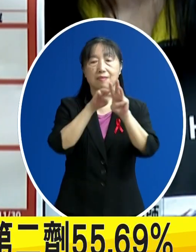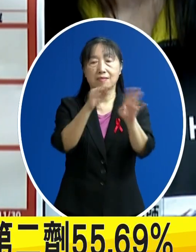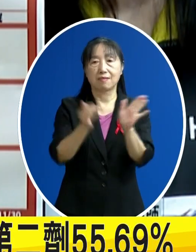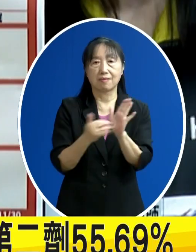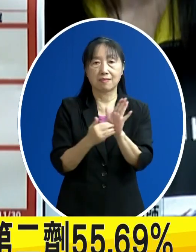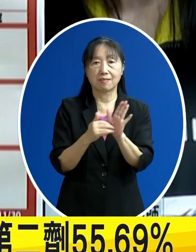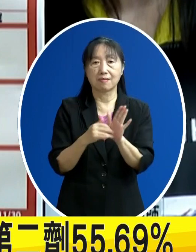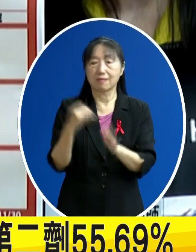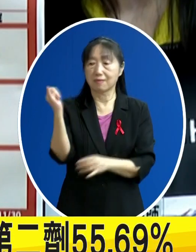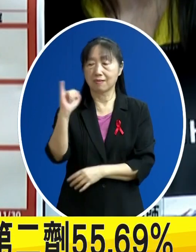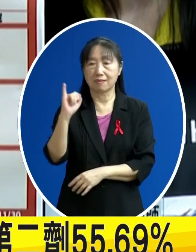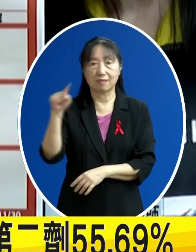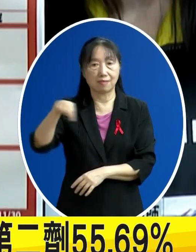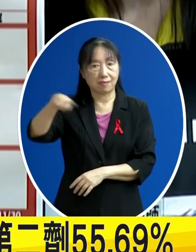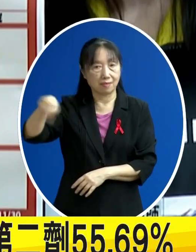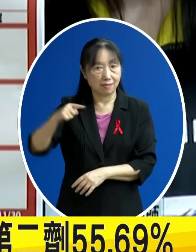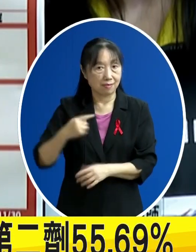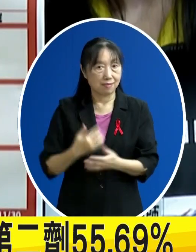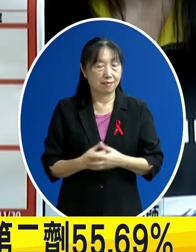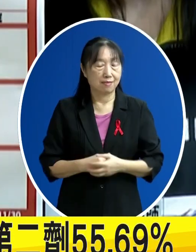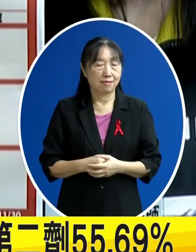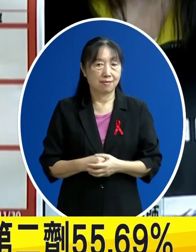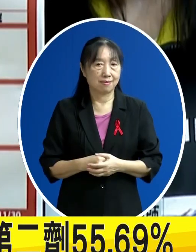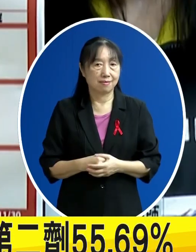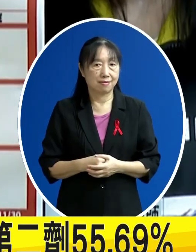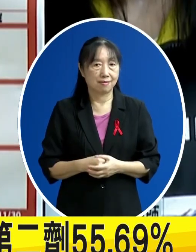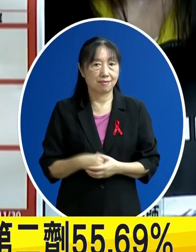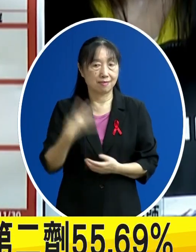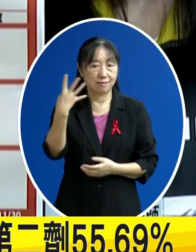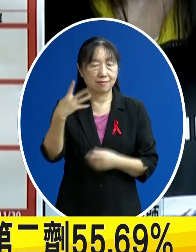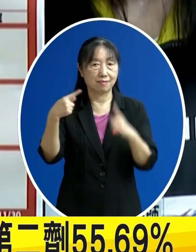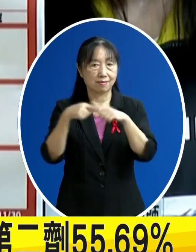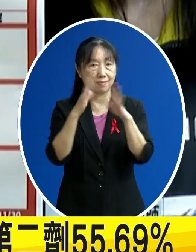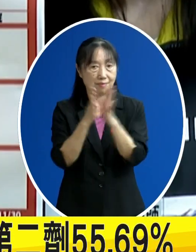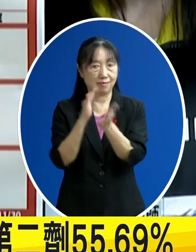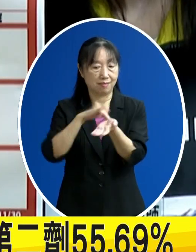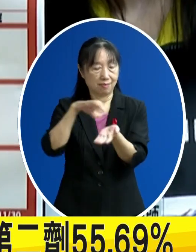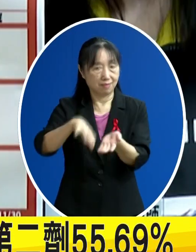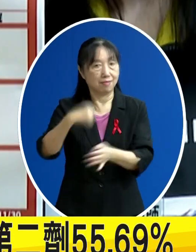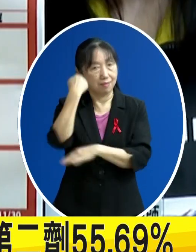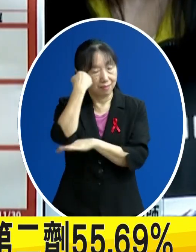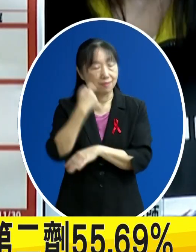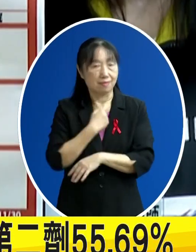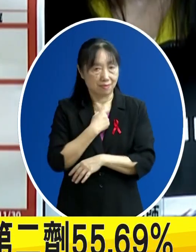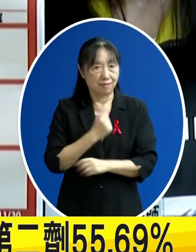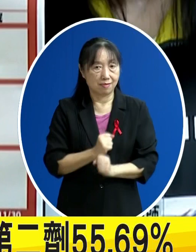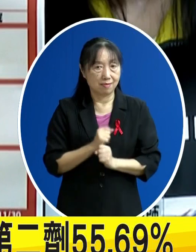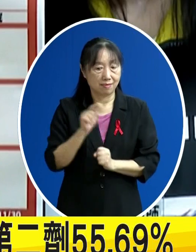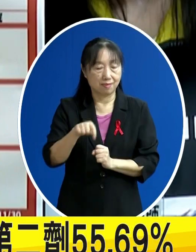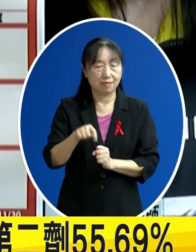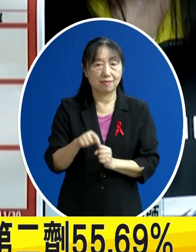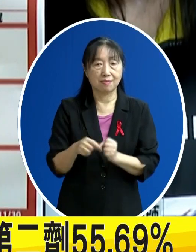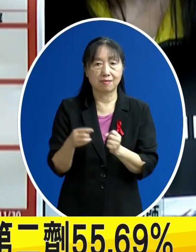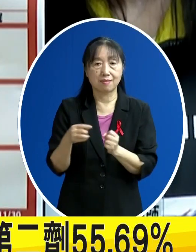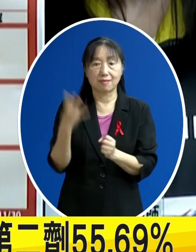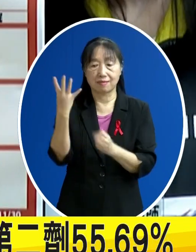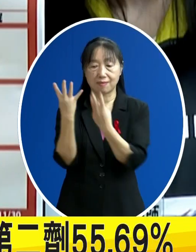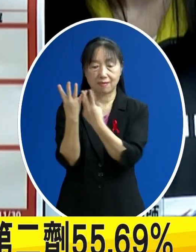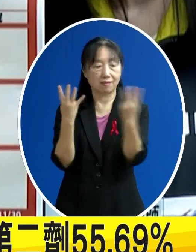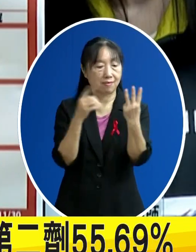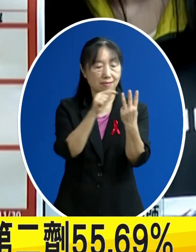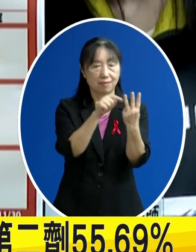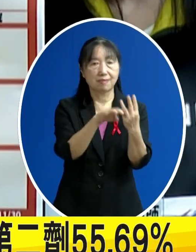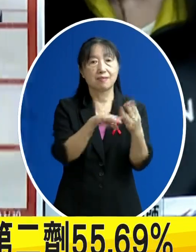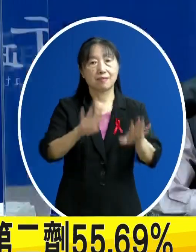女性的青少年的部分呢，4位都有需要住院观察，那其中3例是已